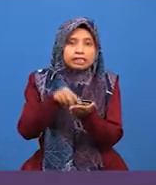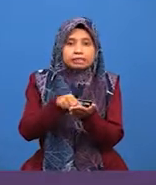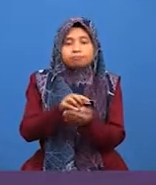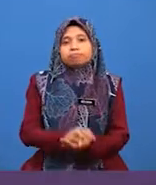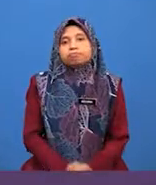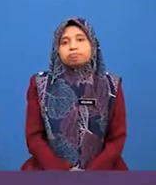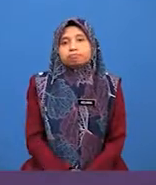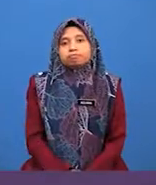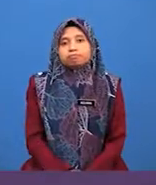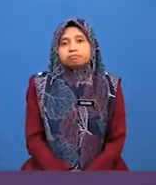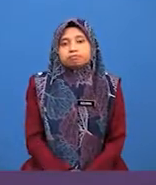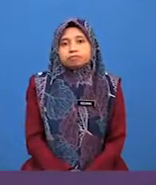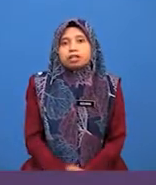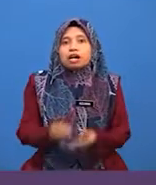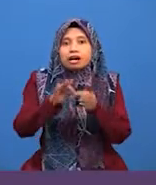Ayat kedua.